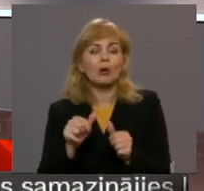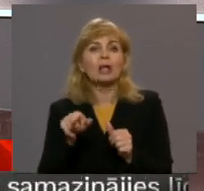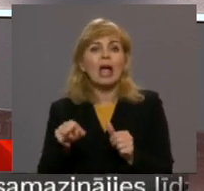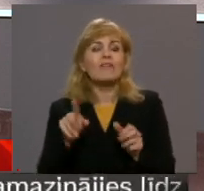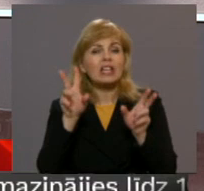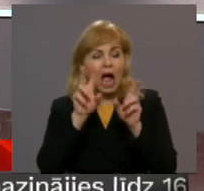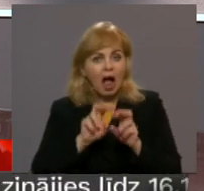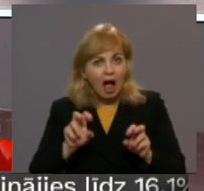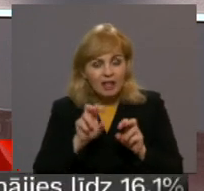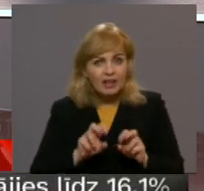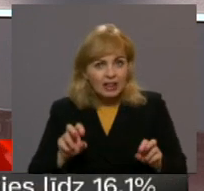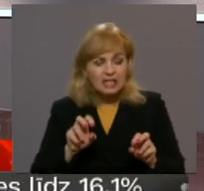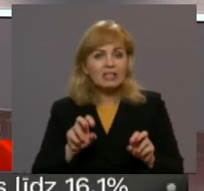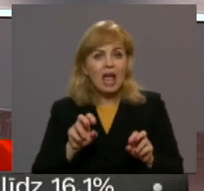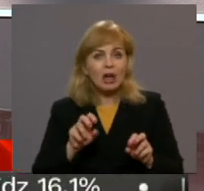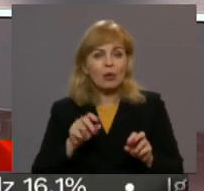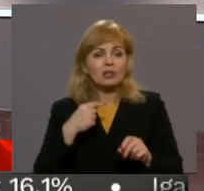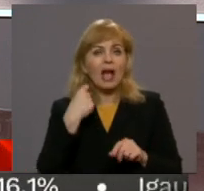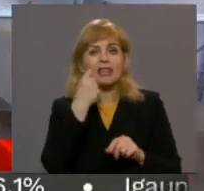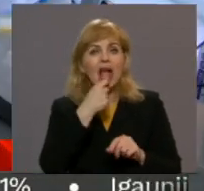testu rezultātus. Turpina Judita Čunka.